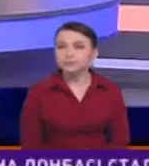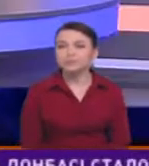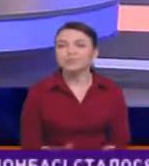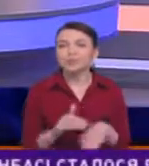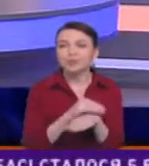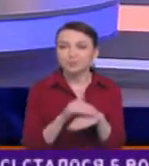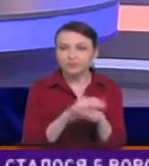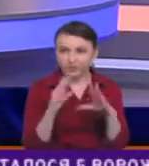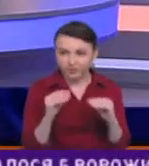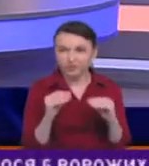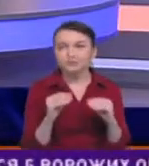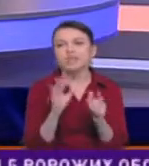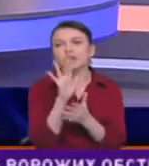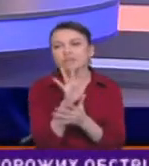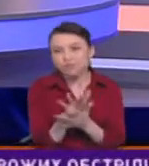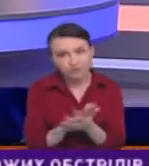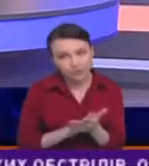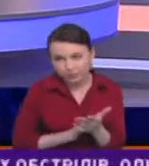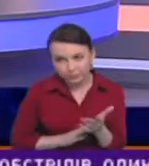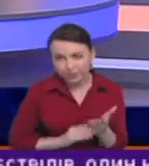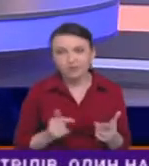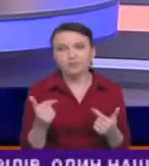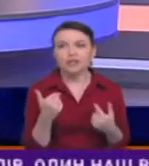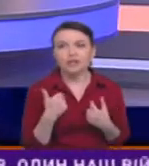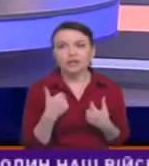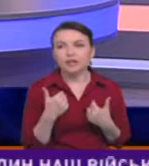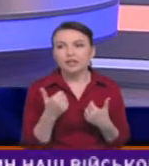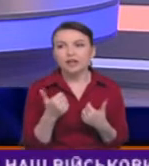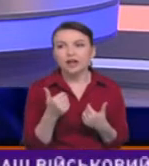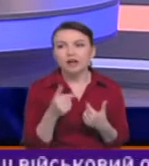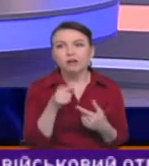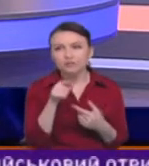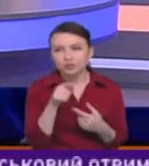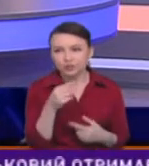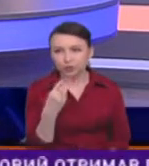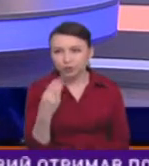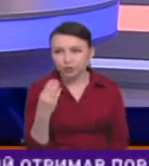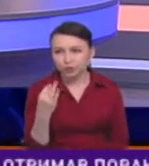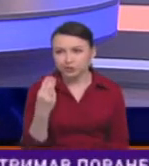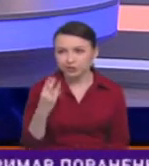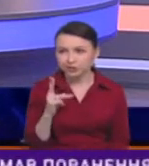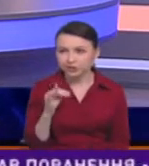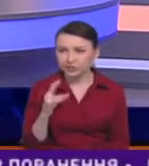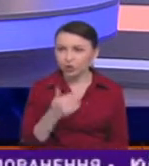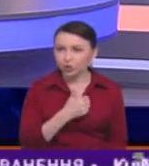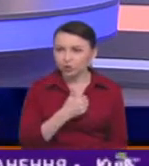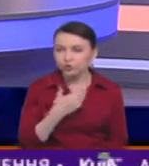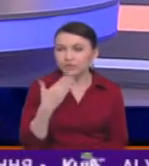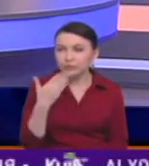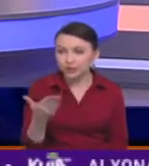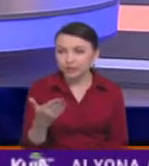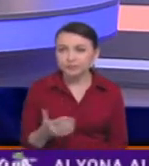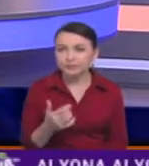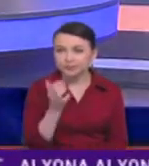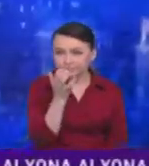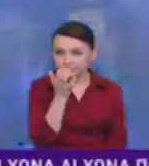вечір. Вибачте, будь ласка, якраз дуже добре. Я пана Шишкіна хочу... Можна говорити? Та